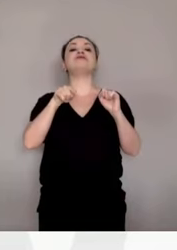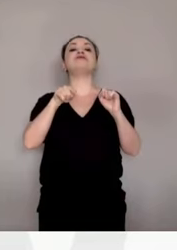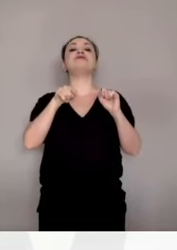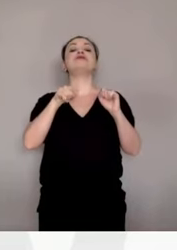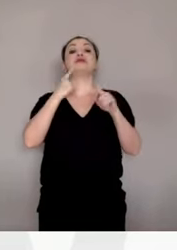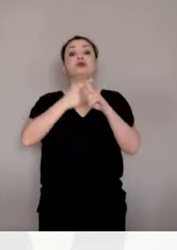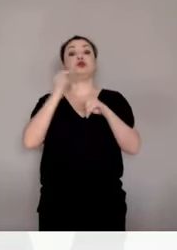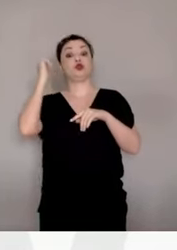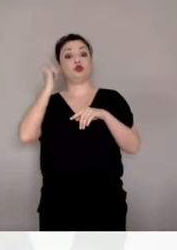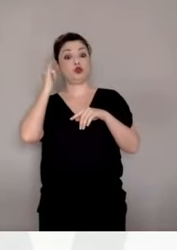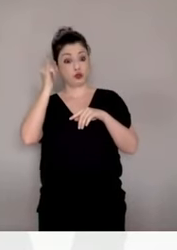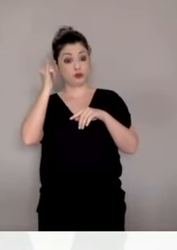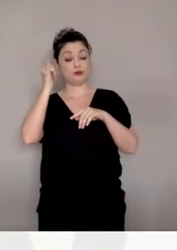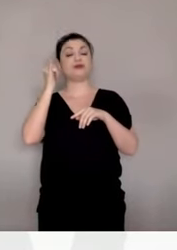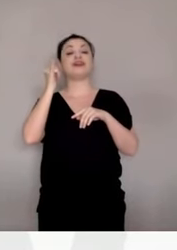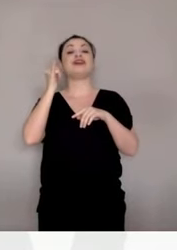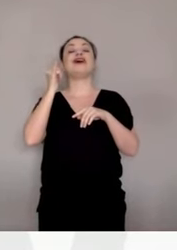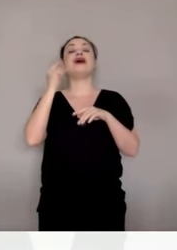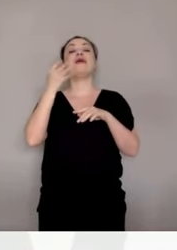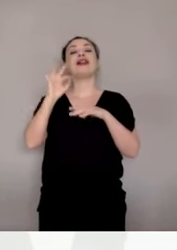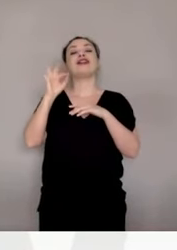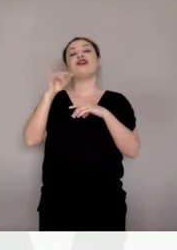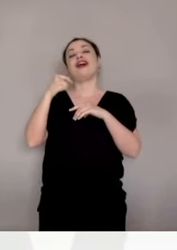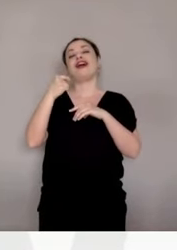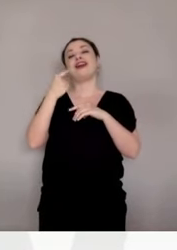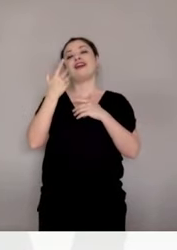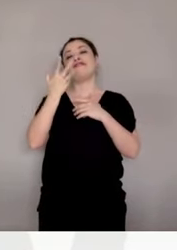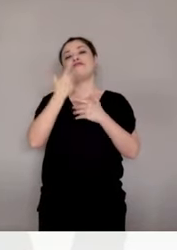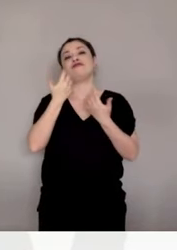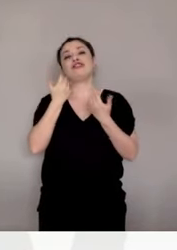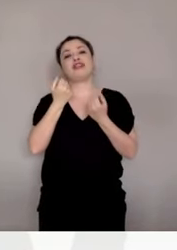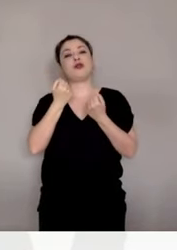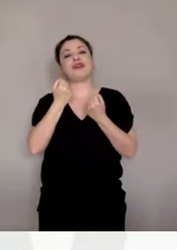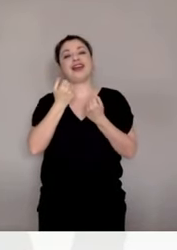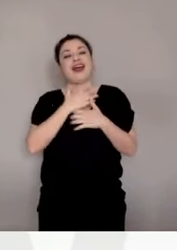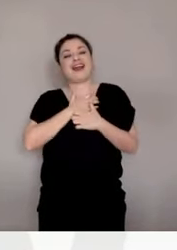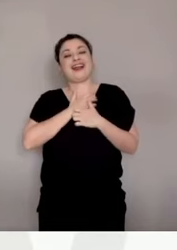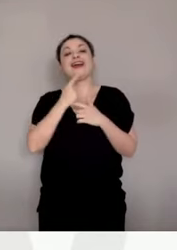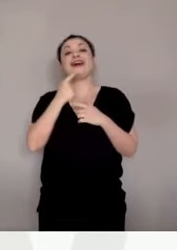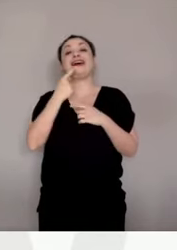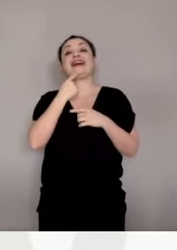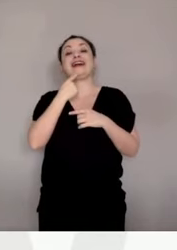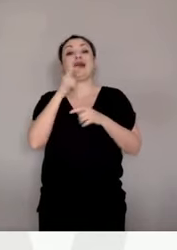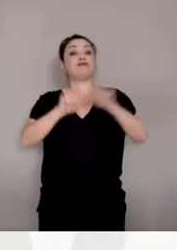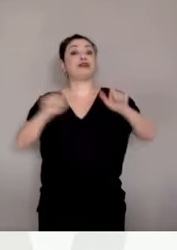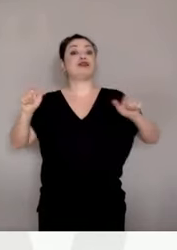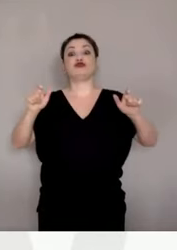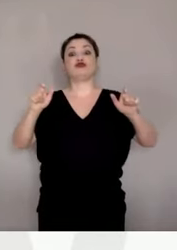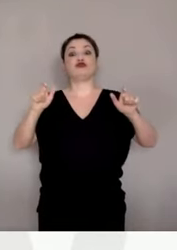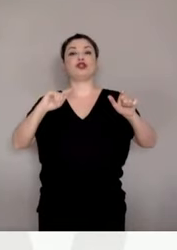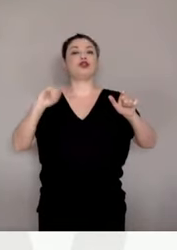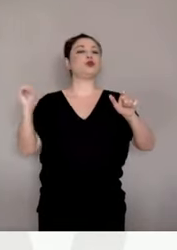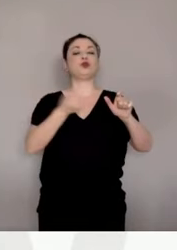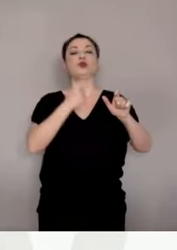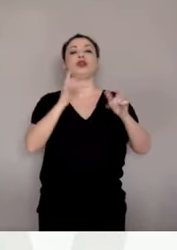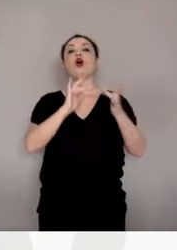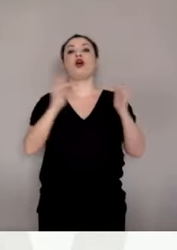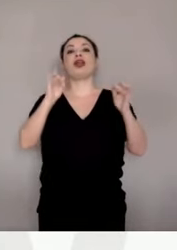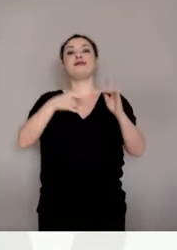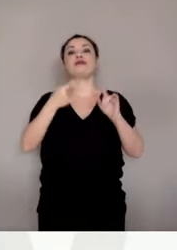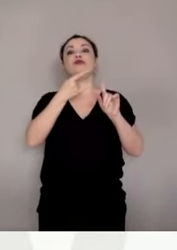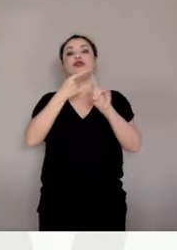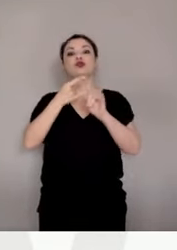YouTube. E in particolare do un caloroso saluto a tutte le persone che sono connesse anche in